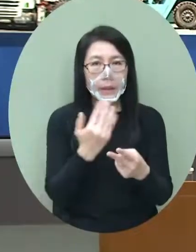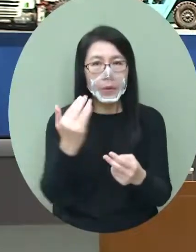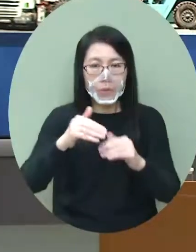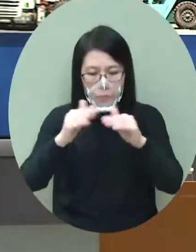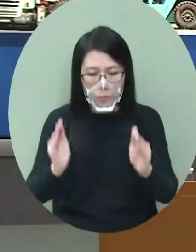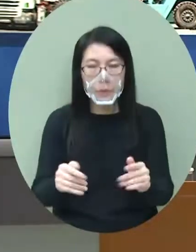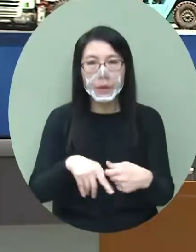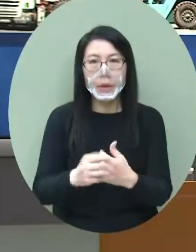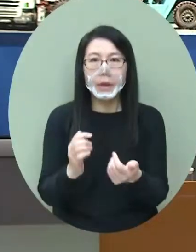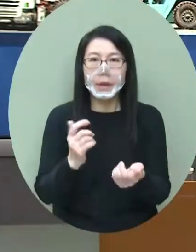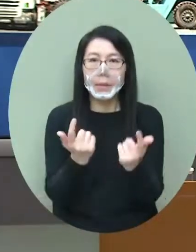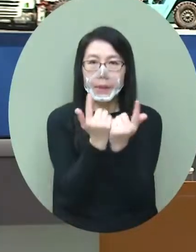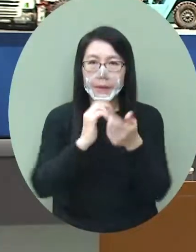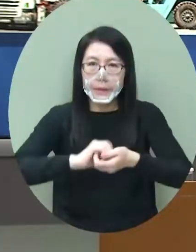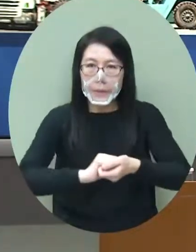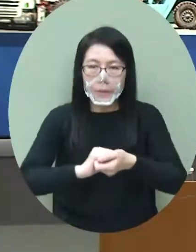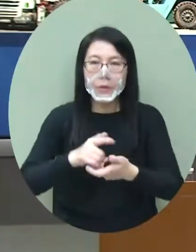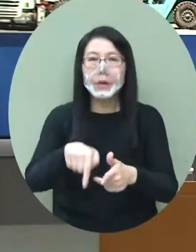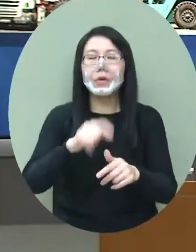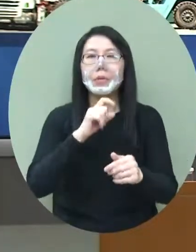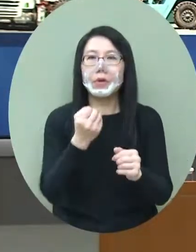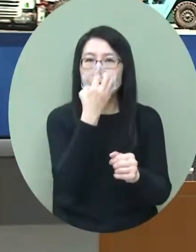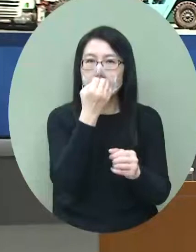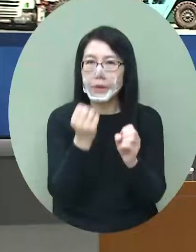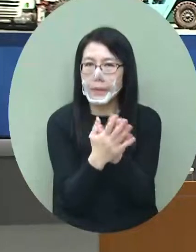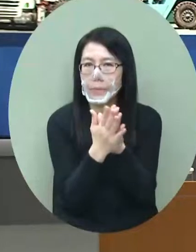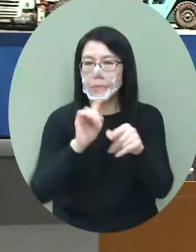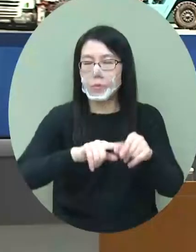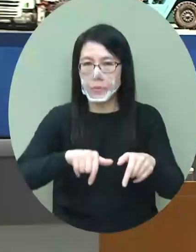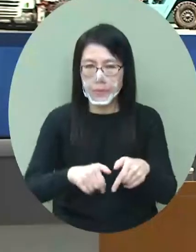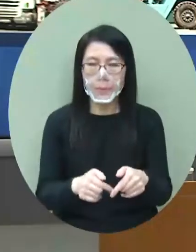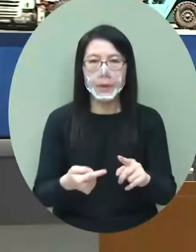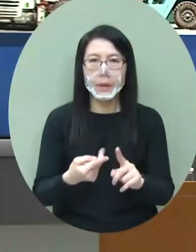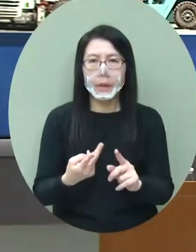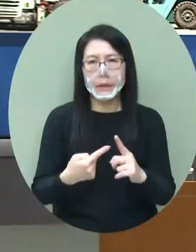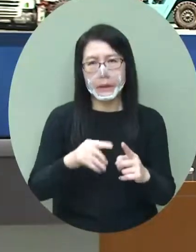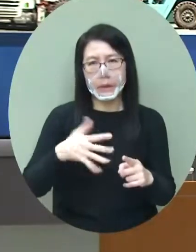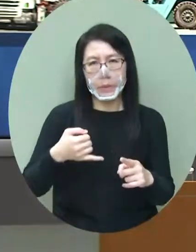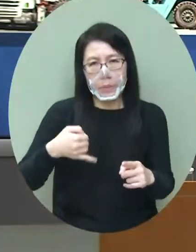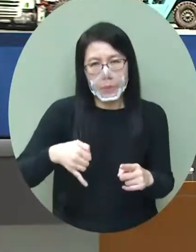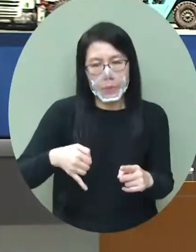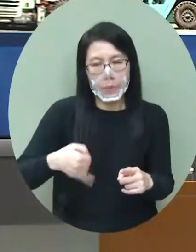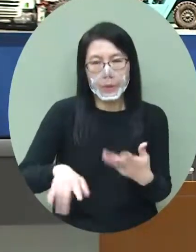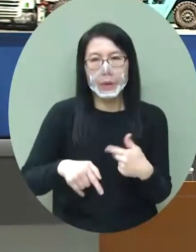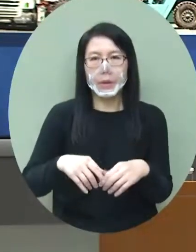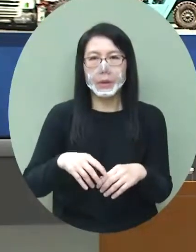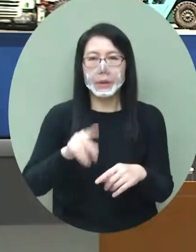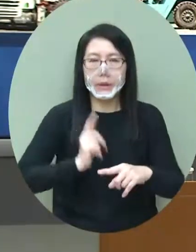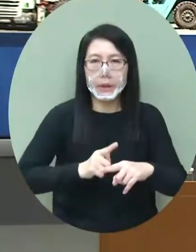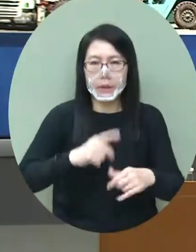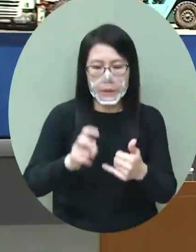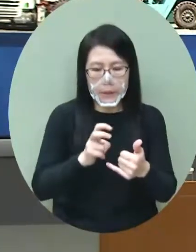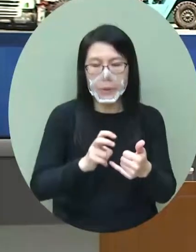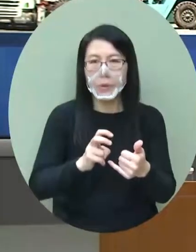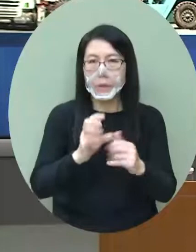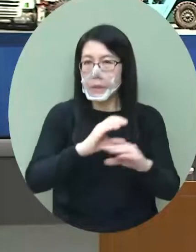们有亚博馆，也有北大屿山的香港感染控制中心，可是呢因为人手不够，这两个其实可以